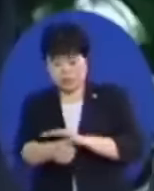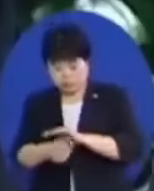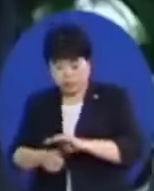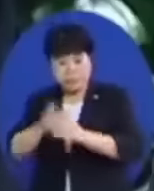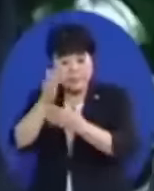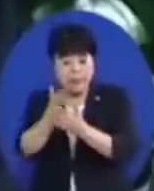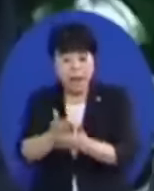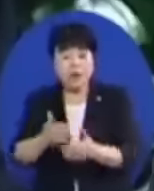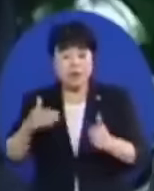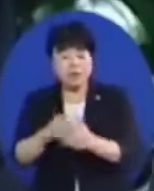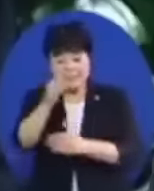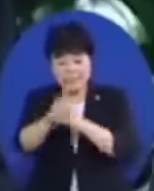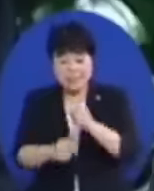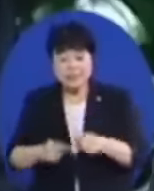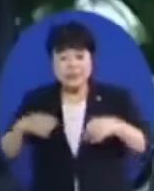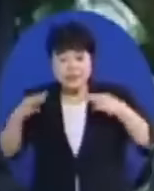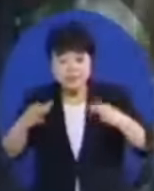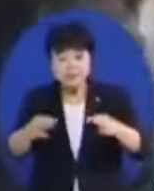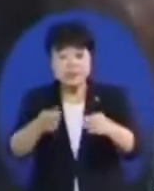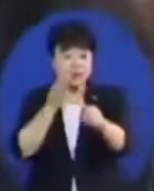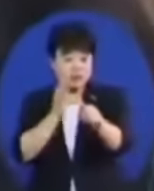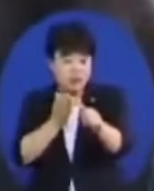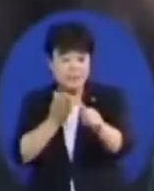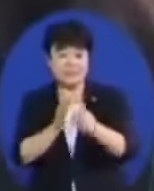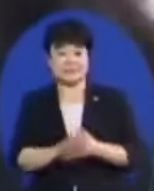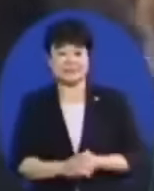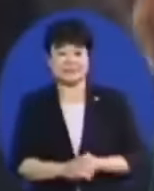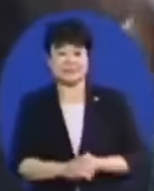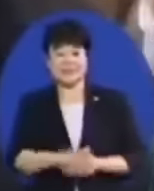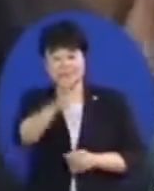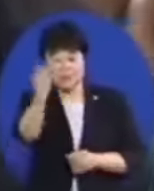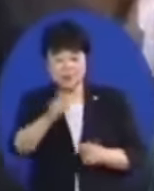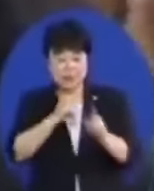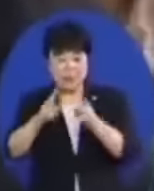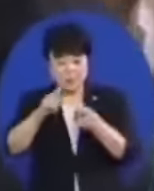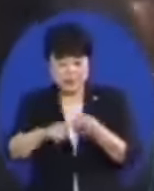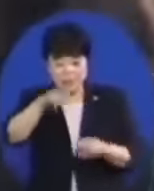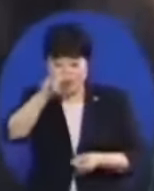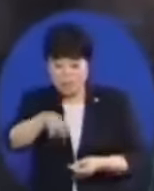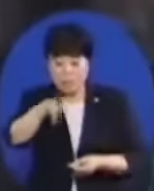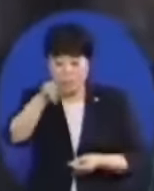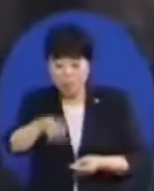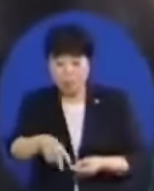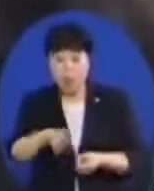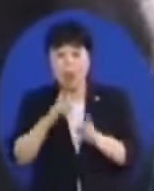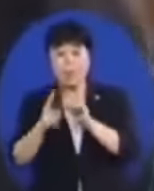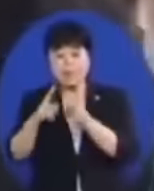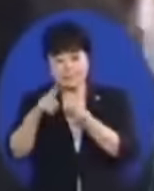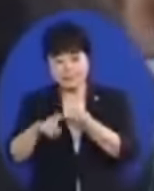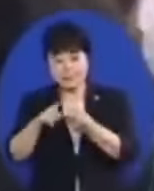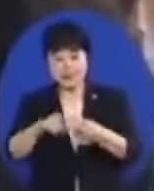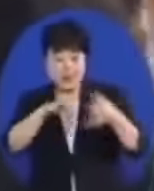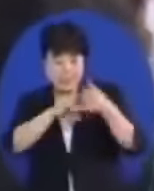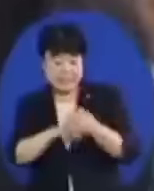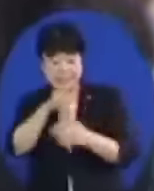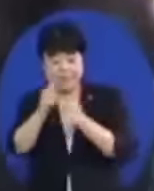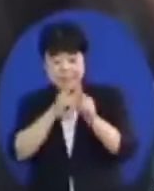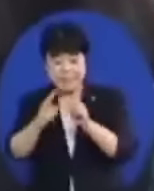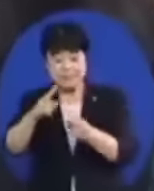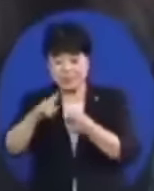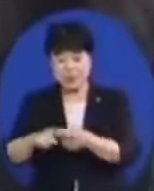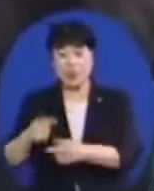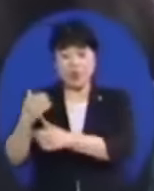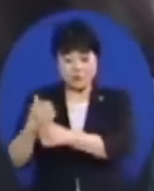말고 끝까지 하나님의 음성을 구하십시오. 기록된 말씀을 읽고 그 기록된 말씀에 약속된 하나님